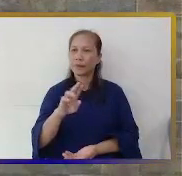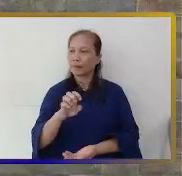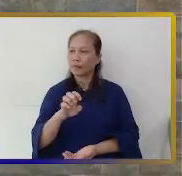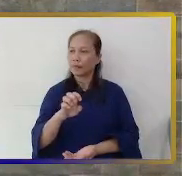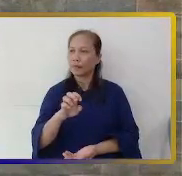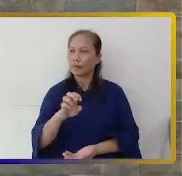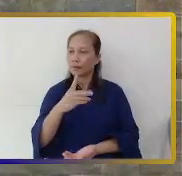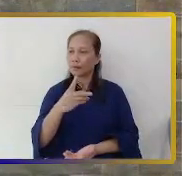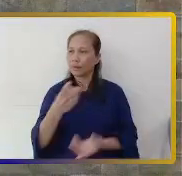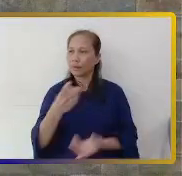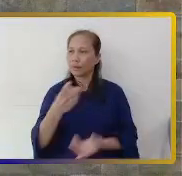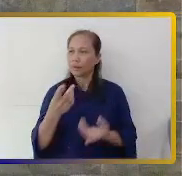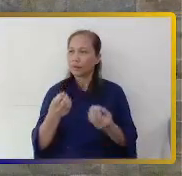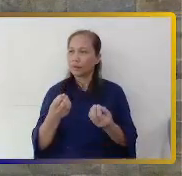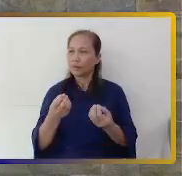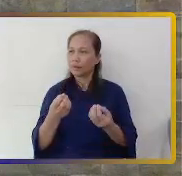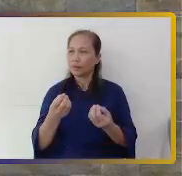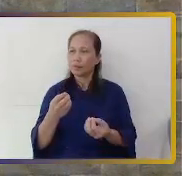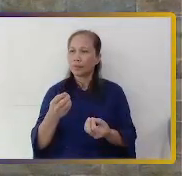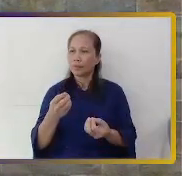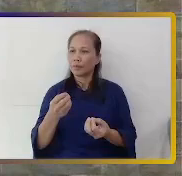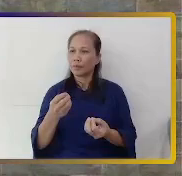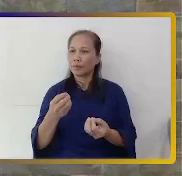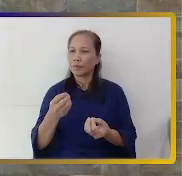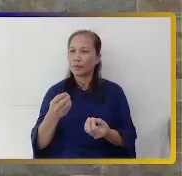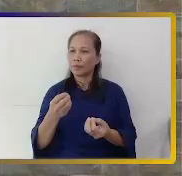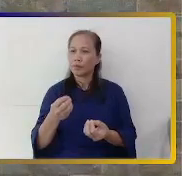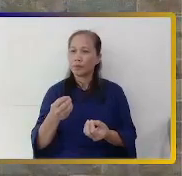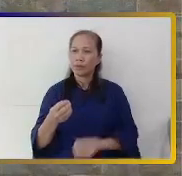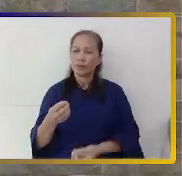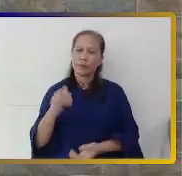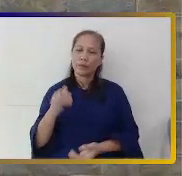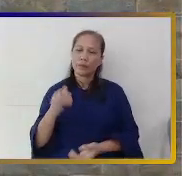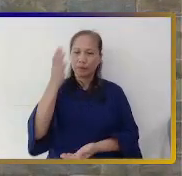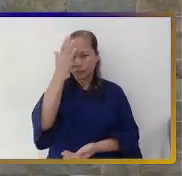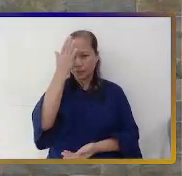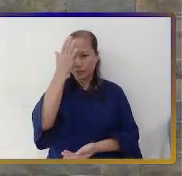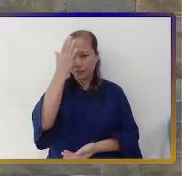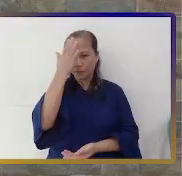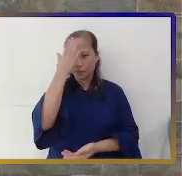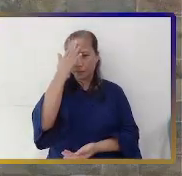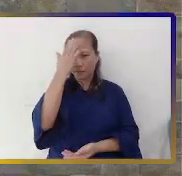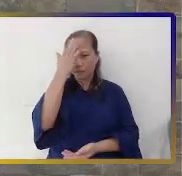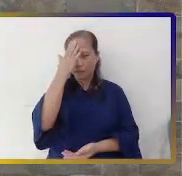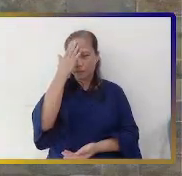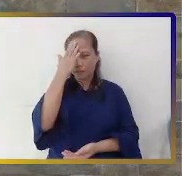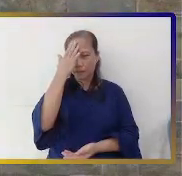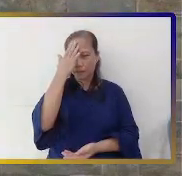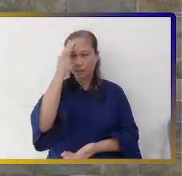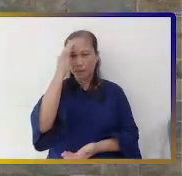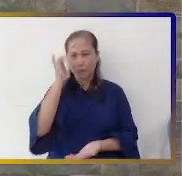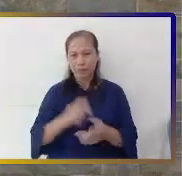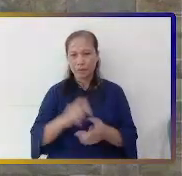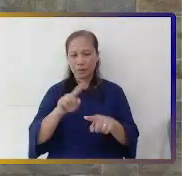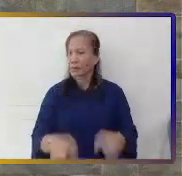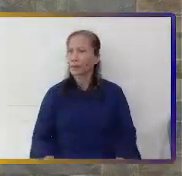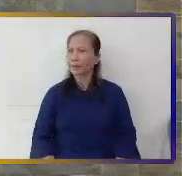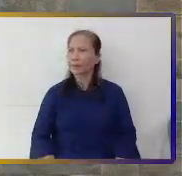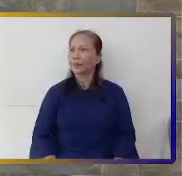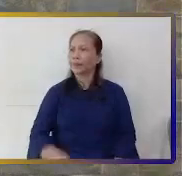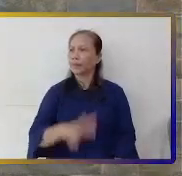of these preachings Yan po ang kinilalang distinction nila dalawa na po yan